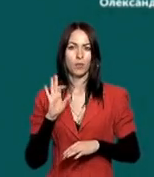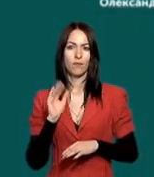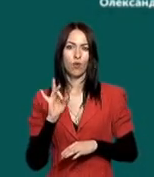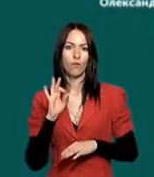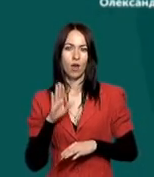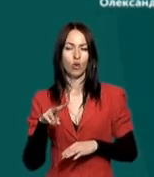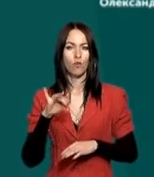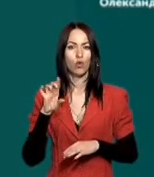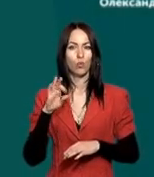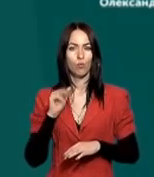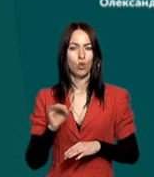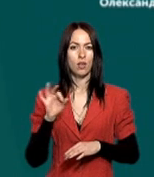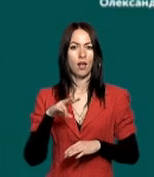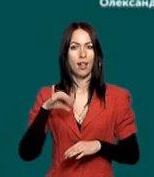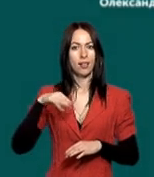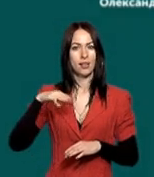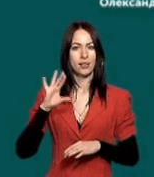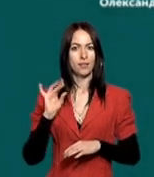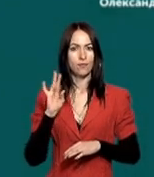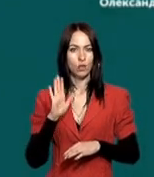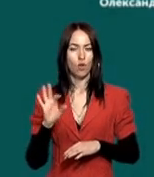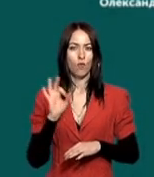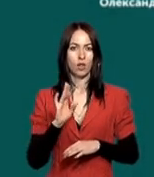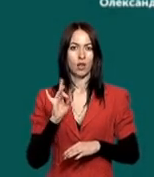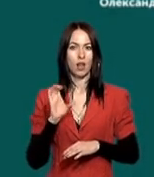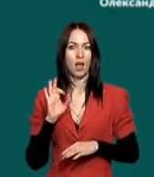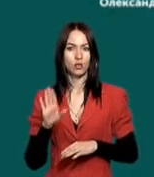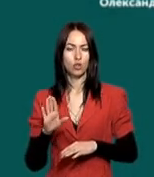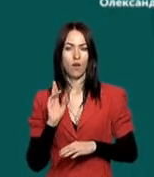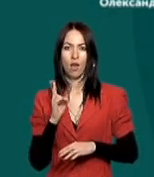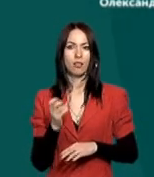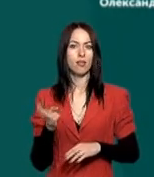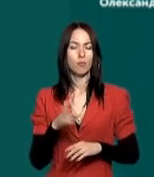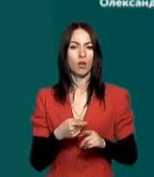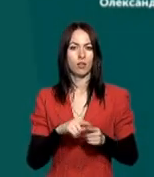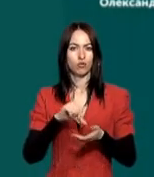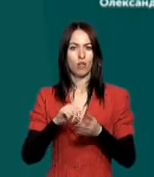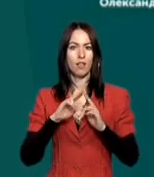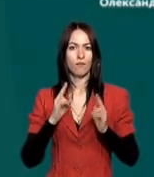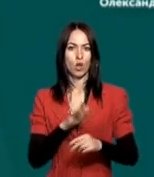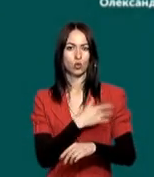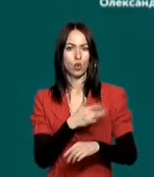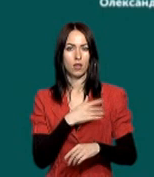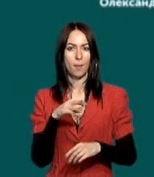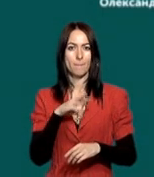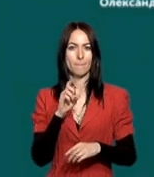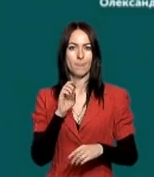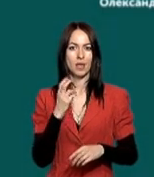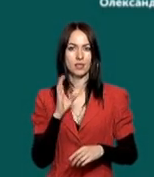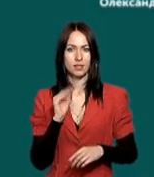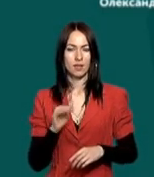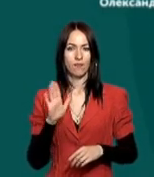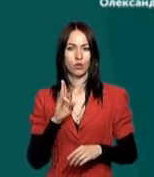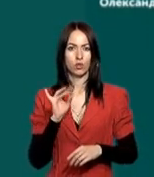Любота, Олександр Літвінов та Олексій Красов. Відсутніми на засіданні були члени фракції «Слуга народу» Марія Мезенцева,